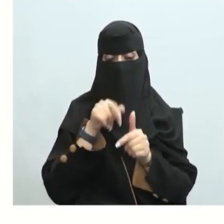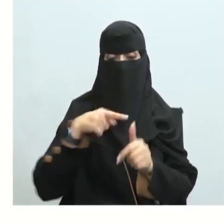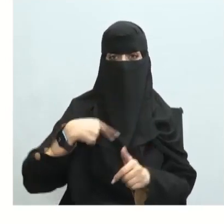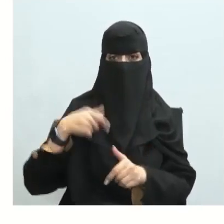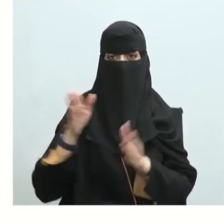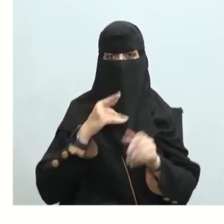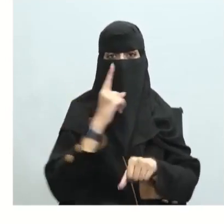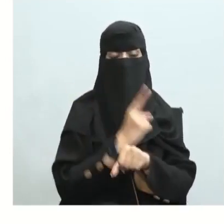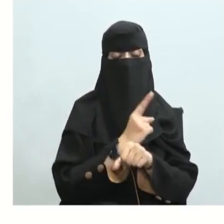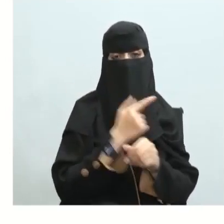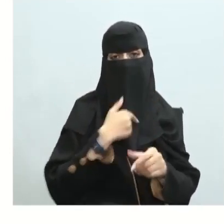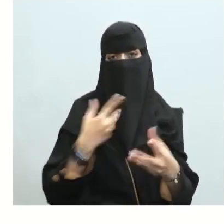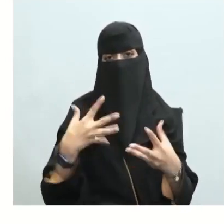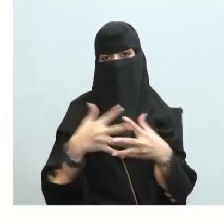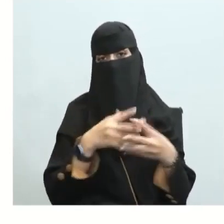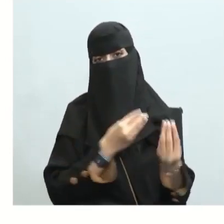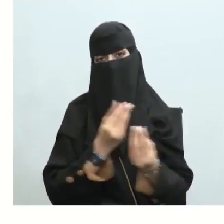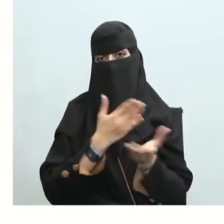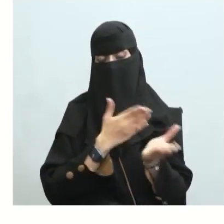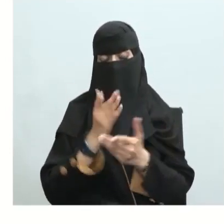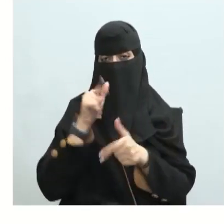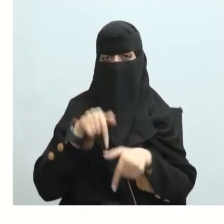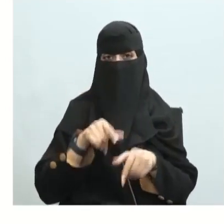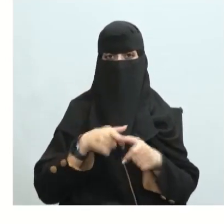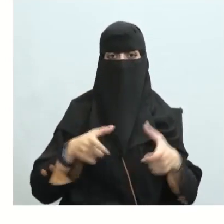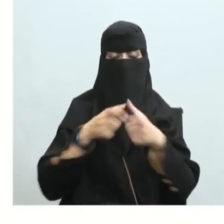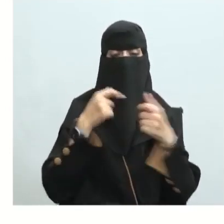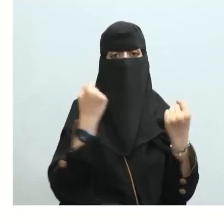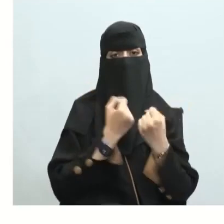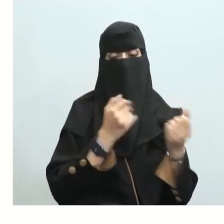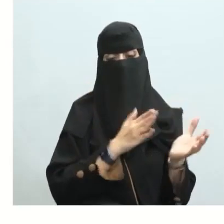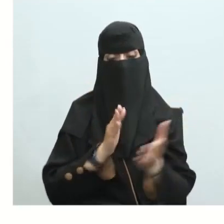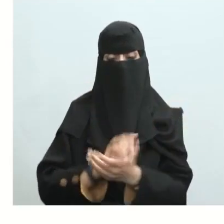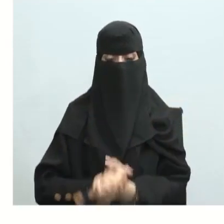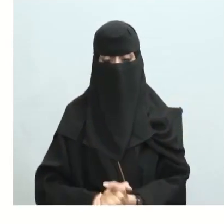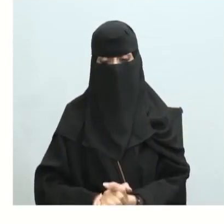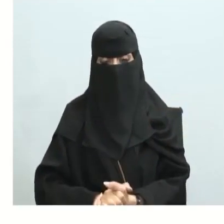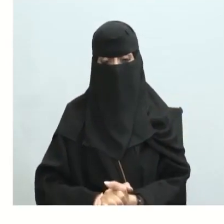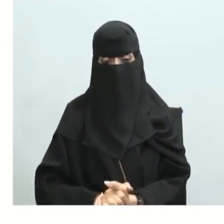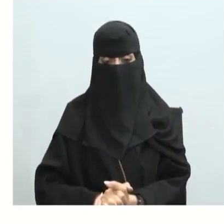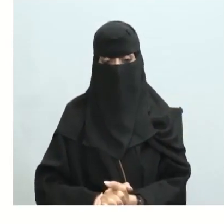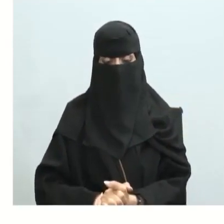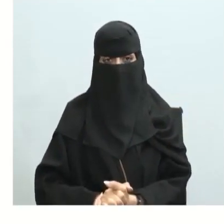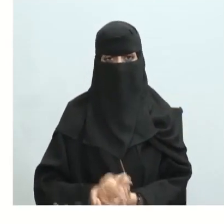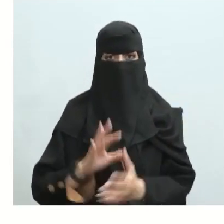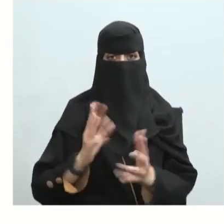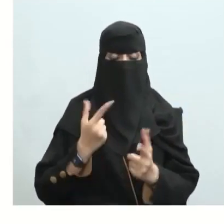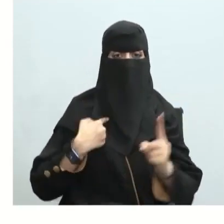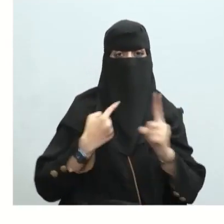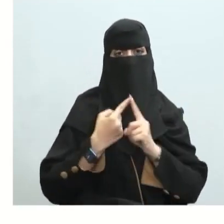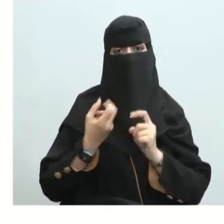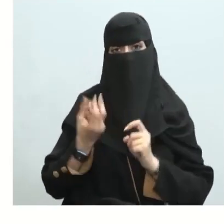اسماء الاساتذه او اسماء من حضر في لجنه النشاط من حضر في لجنه النشاط بعد ذلك وهذا هو الهدف الاستنتاجات